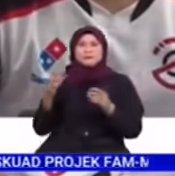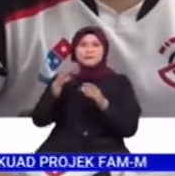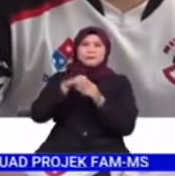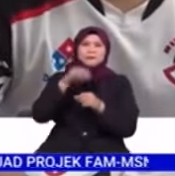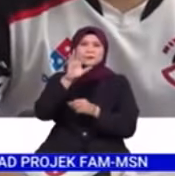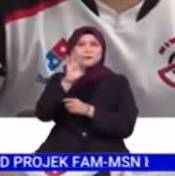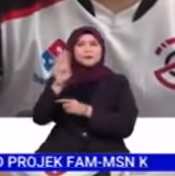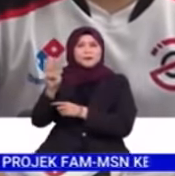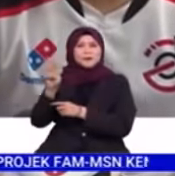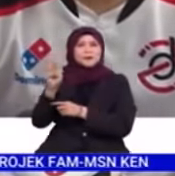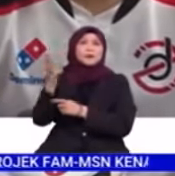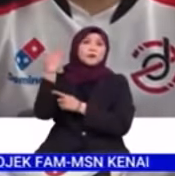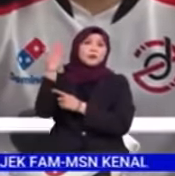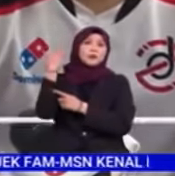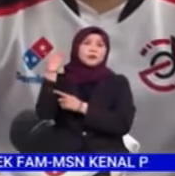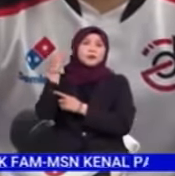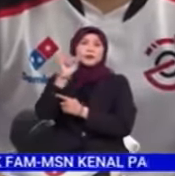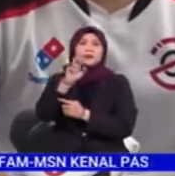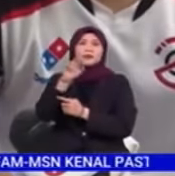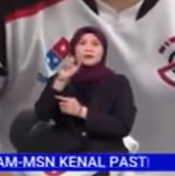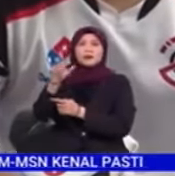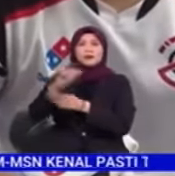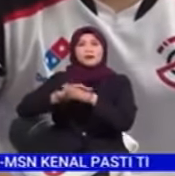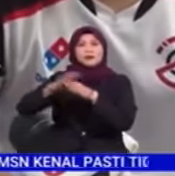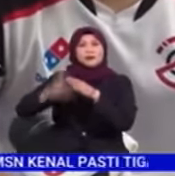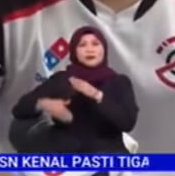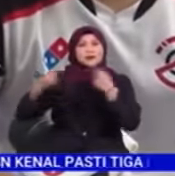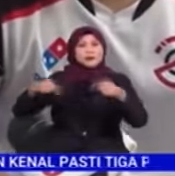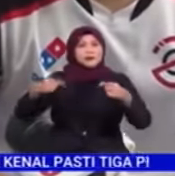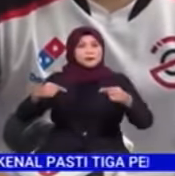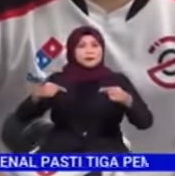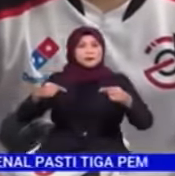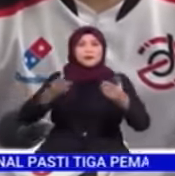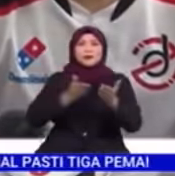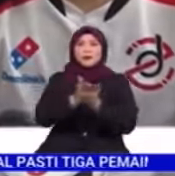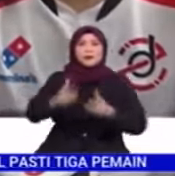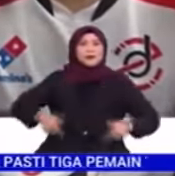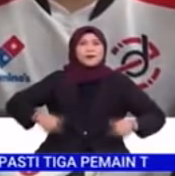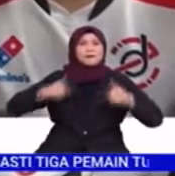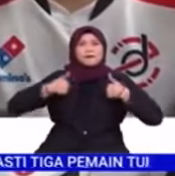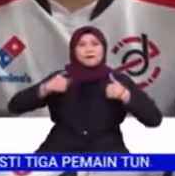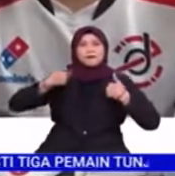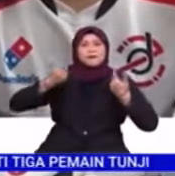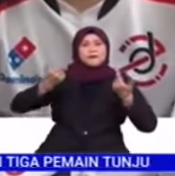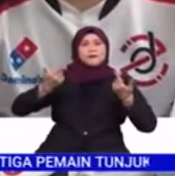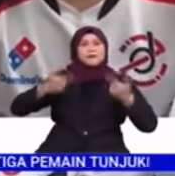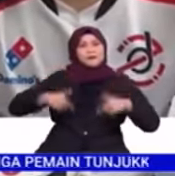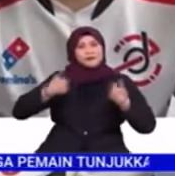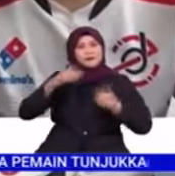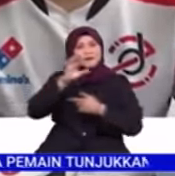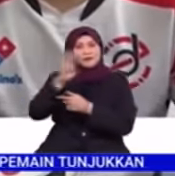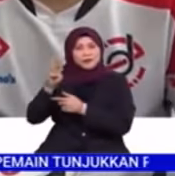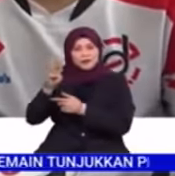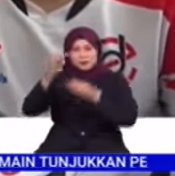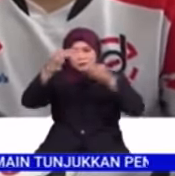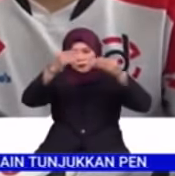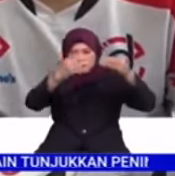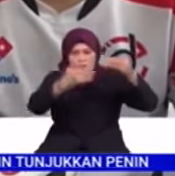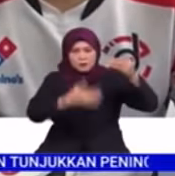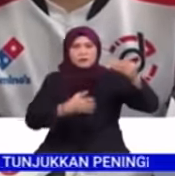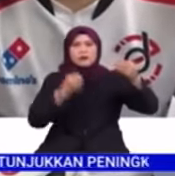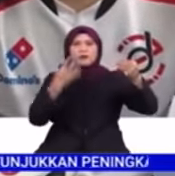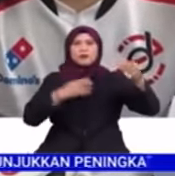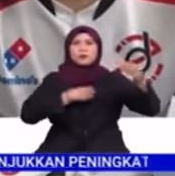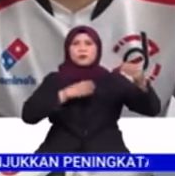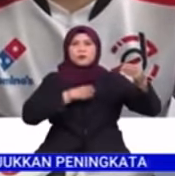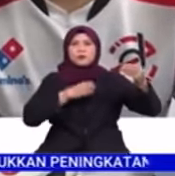baca dulu itu lepas habis bikin gempa trus buat like enden banyaklah kecaman didapat